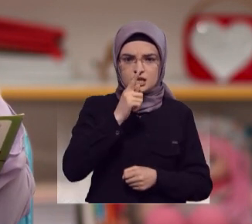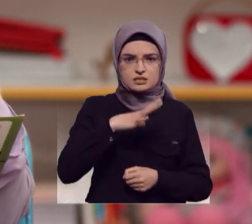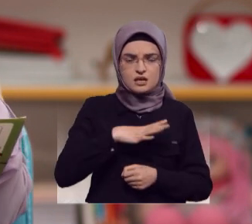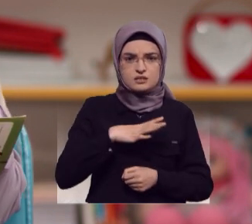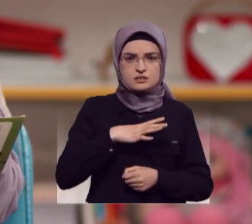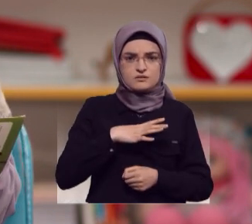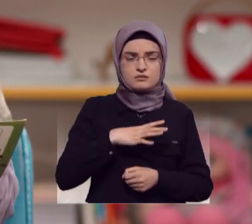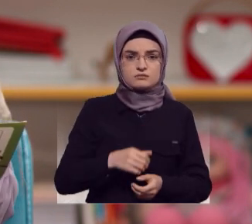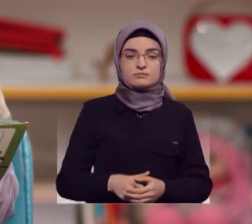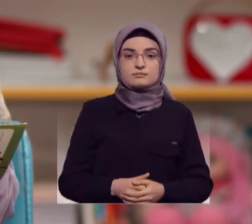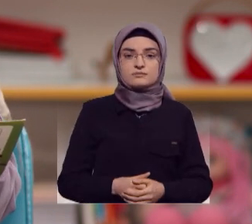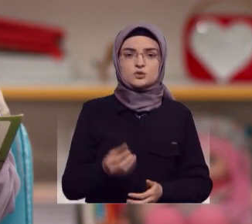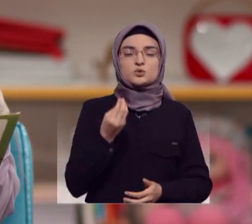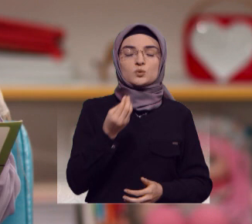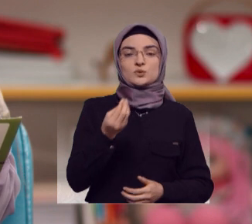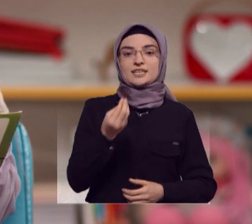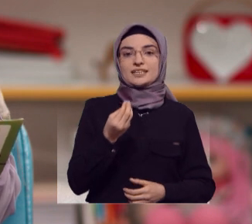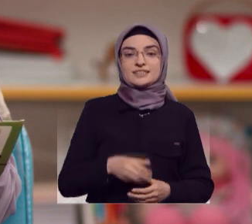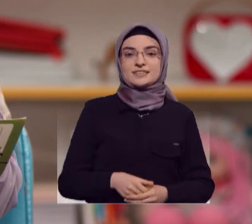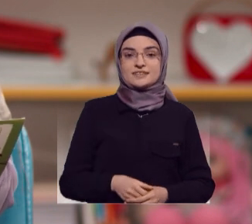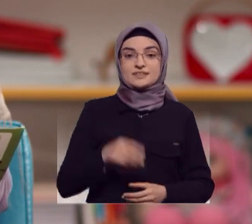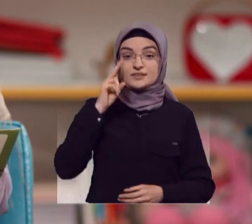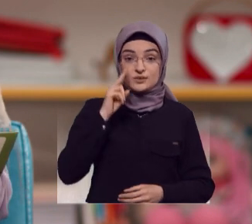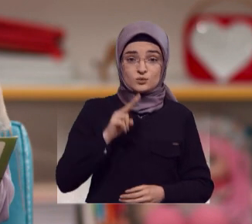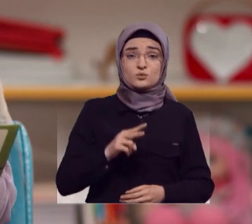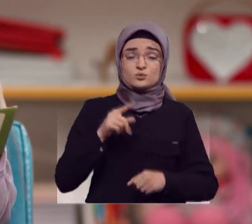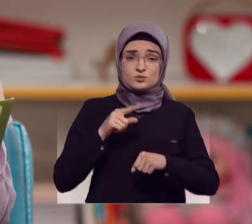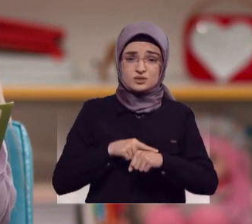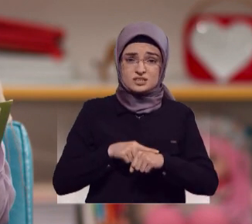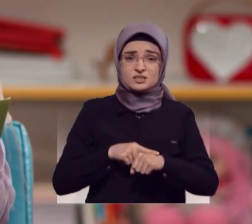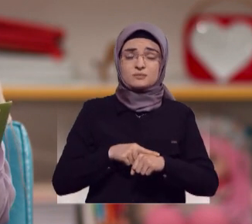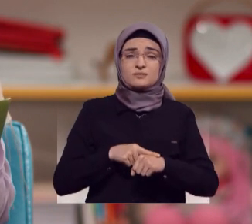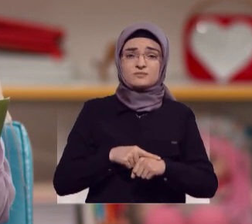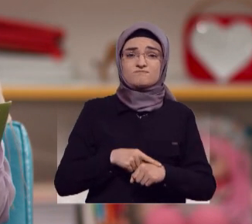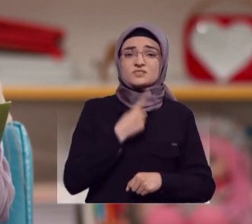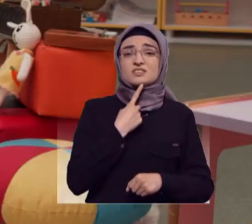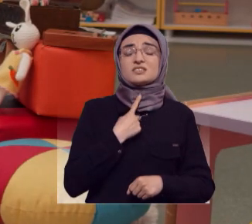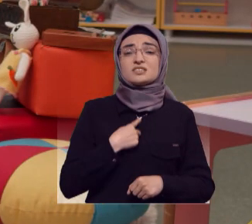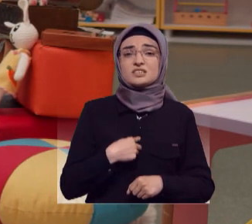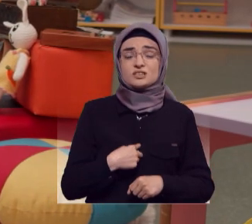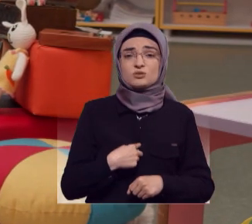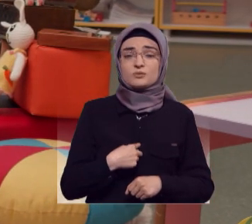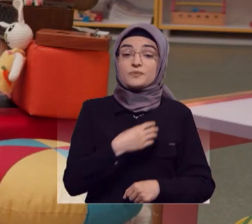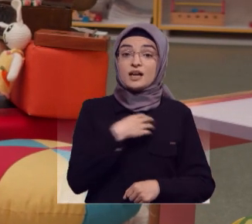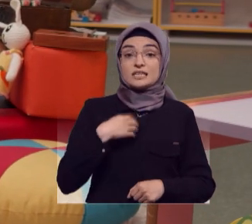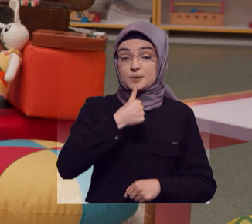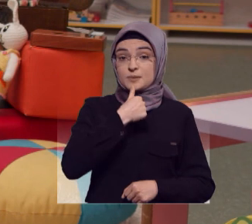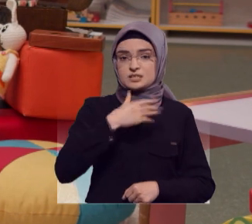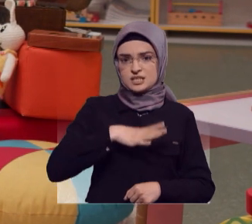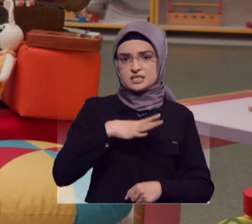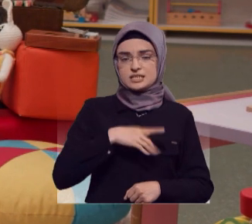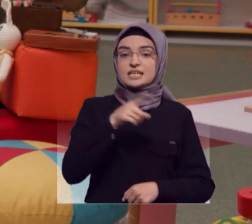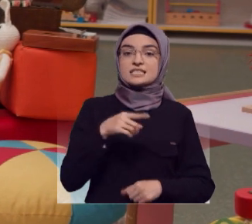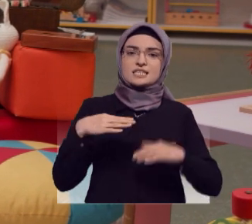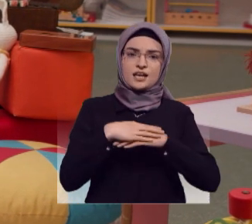geliyor ve çok lezzetli. Gördüğünüz anda canınız yemek istedi değil mi? Evet, anne babanızdan isteyin